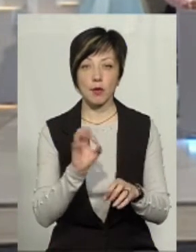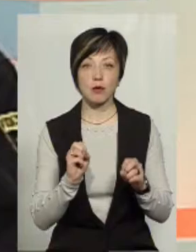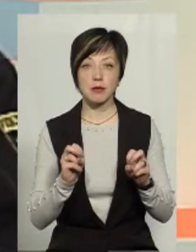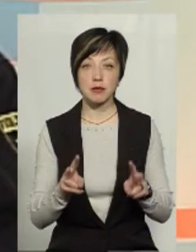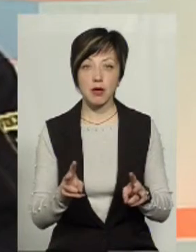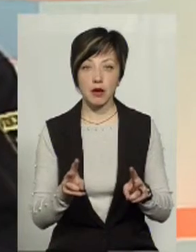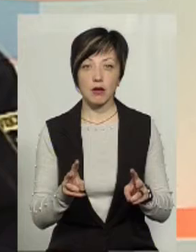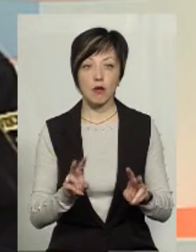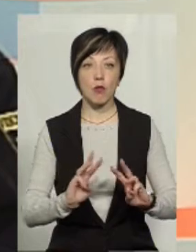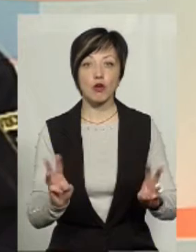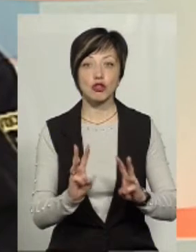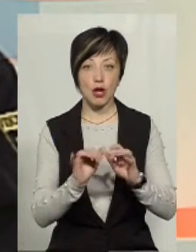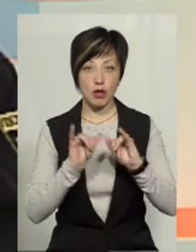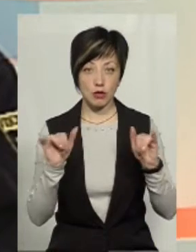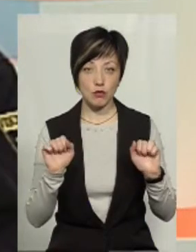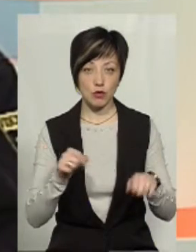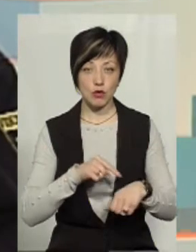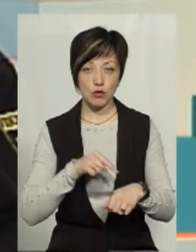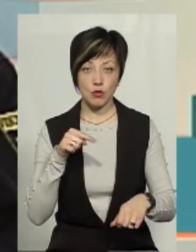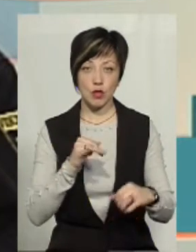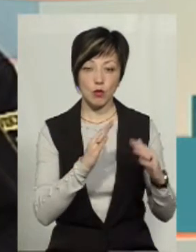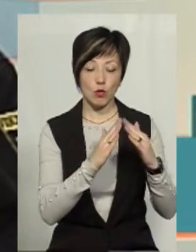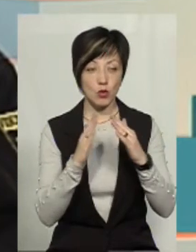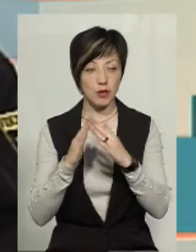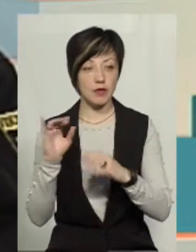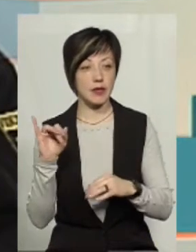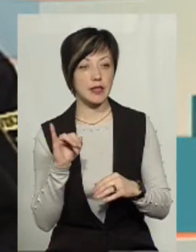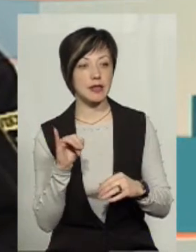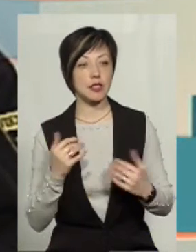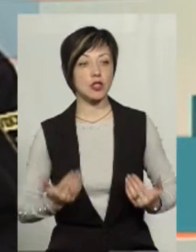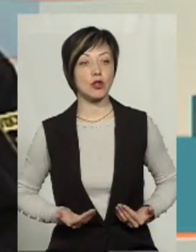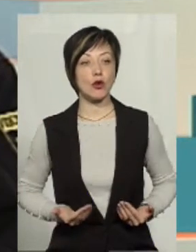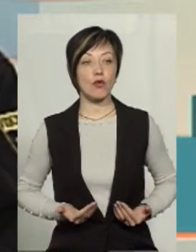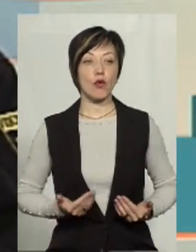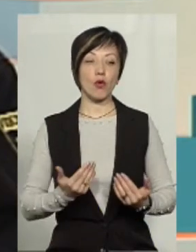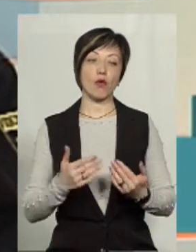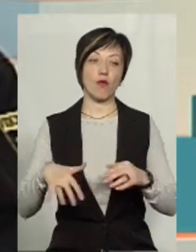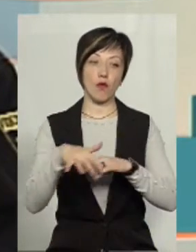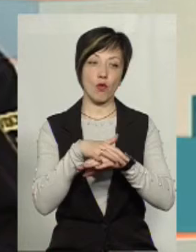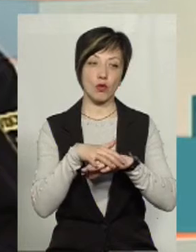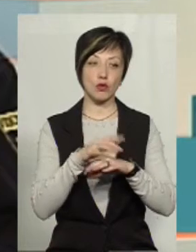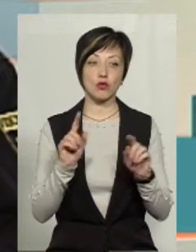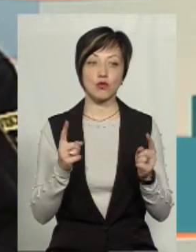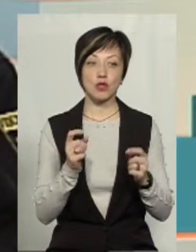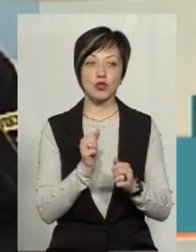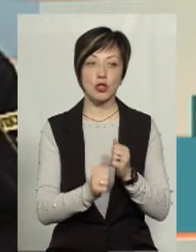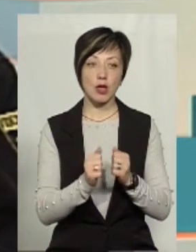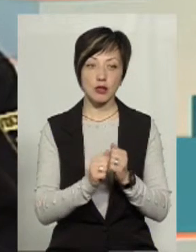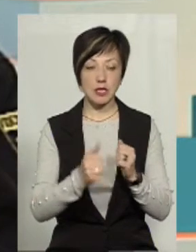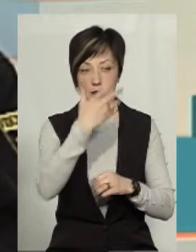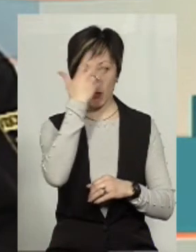небезпеку пожеж, які можуть торкнутися і будівель, і якогось житлового фонду. Але чомусь ми